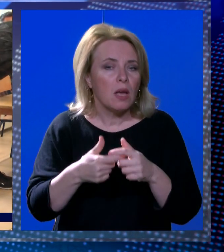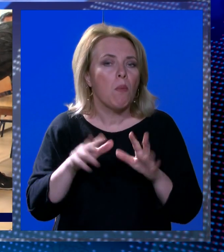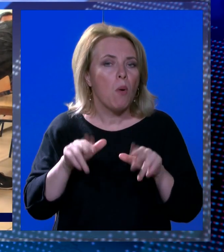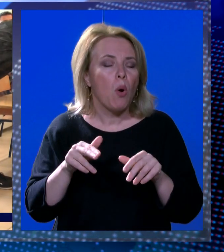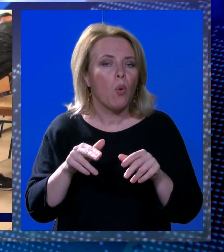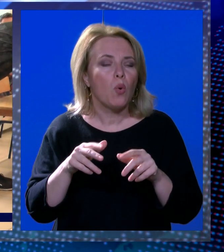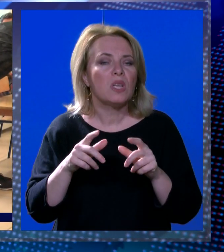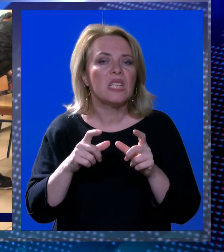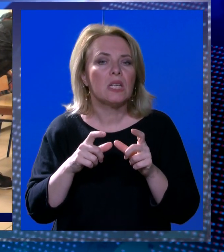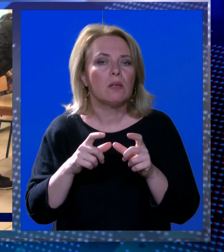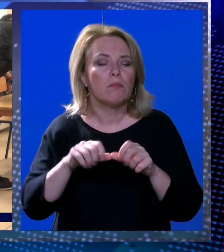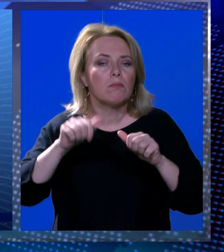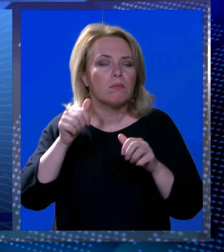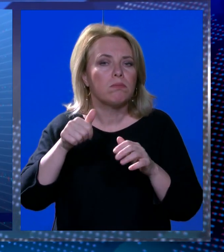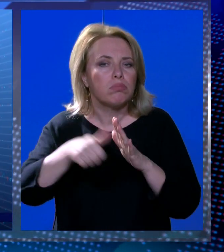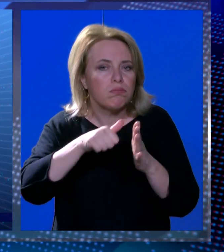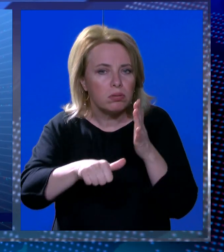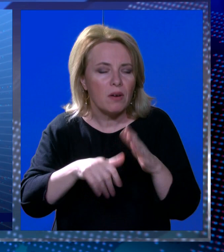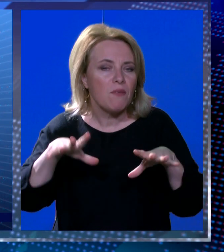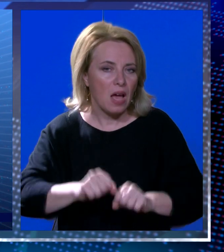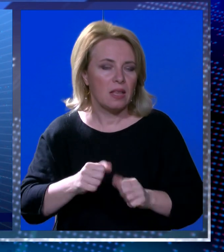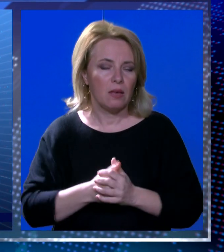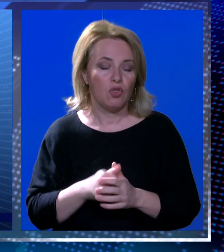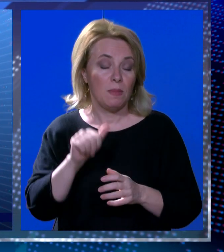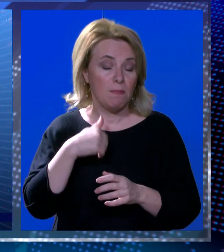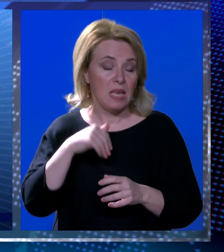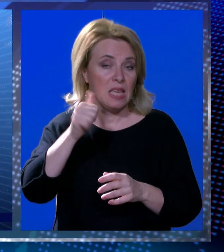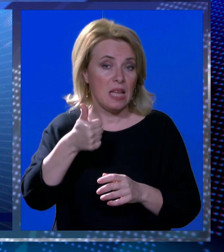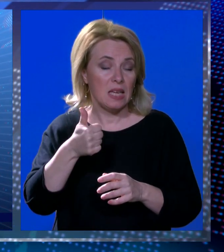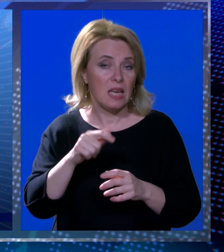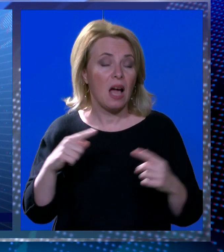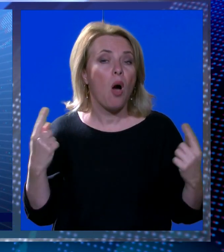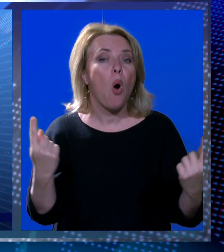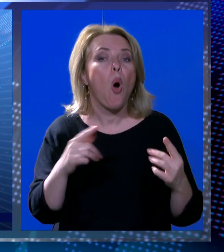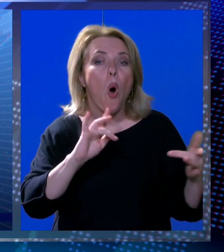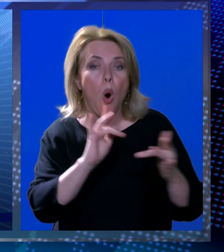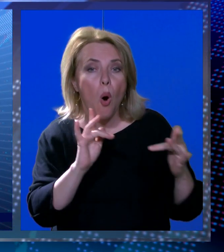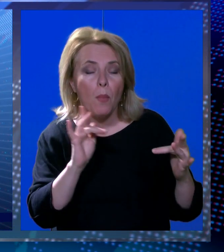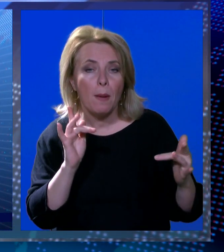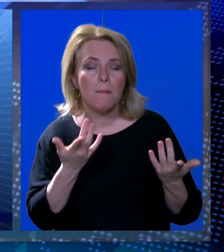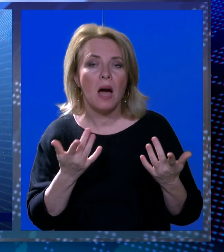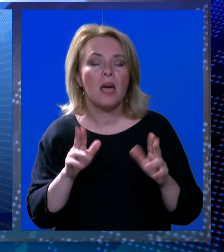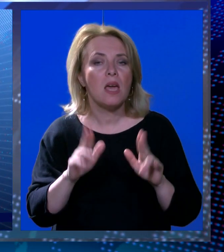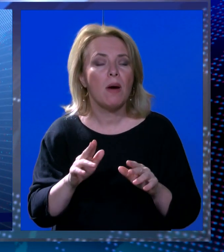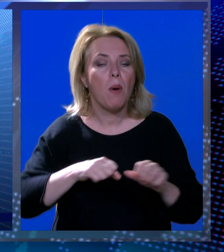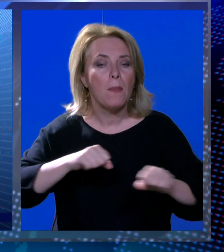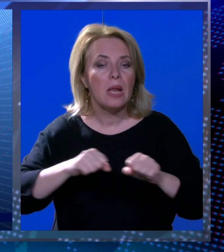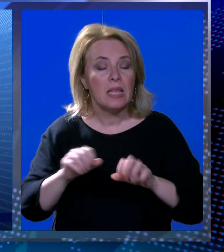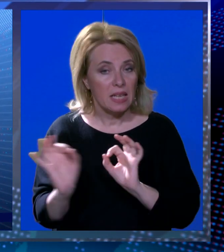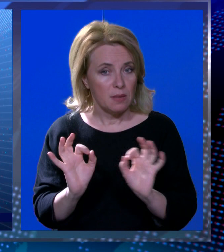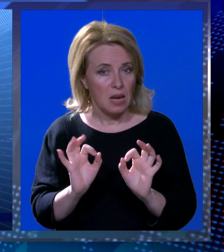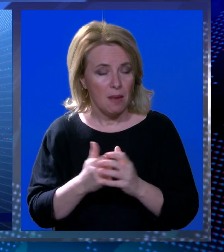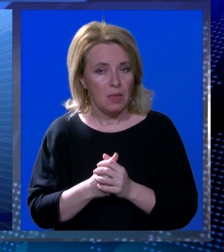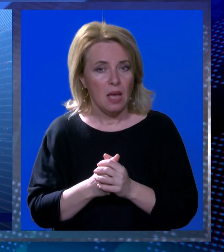omogućiti ljudima bolji život. Mi jedini kao oporba imamo politike već spremne i politike na kojima